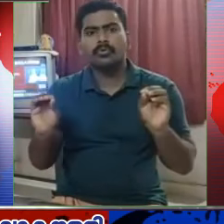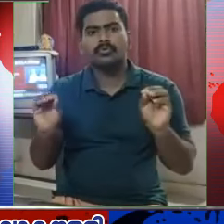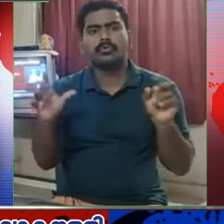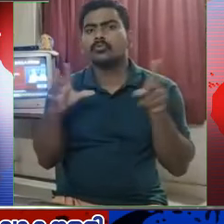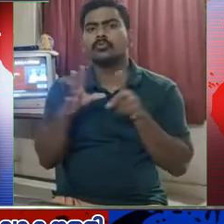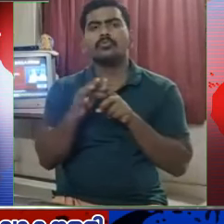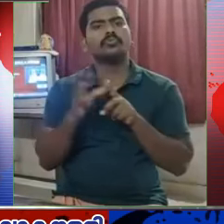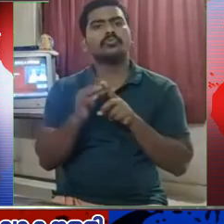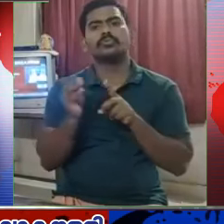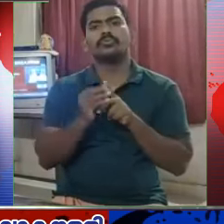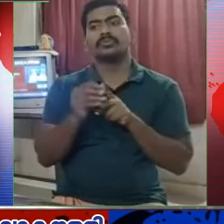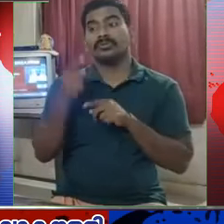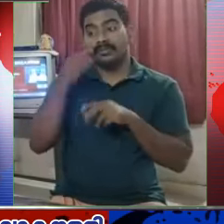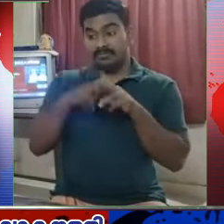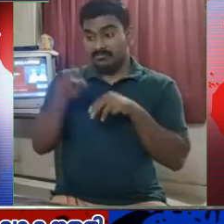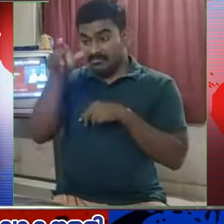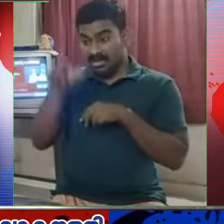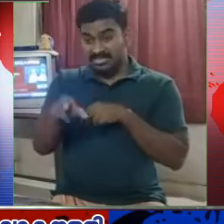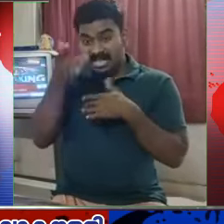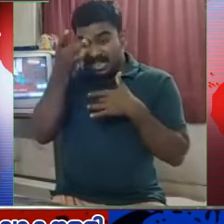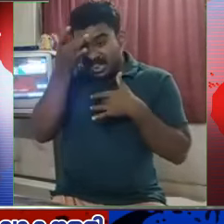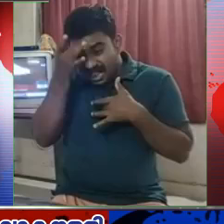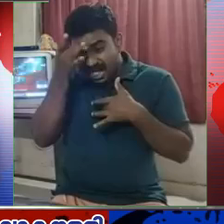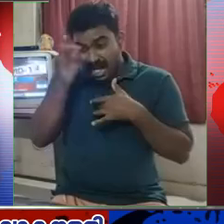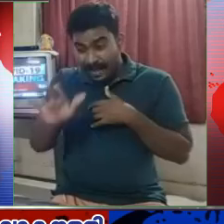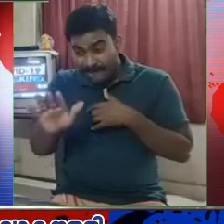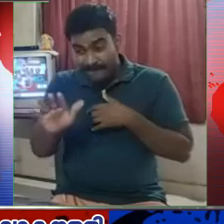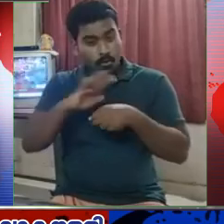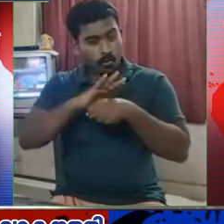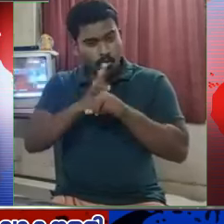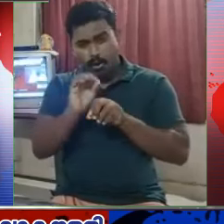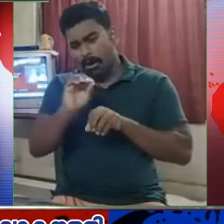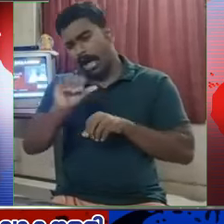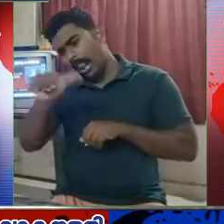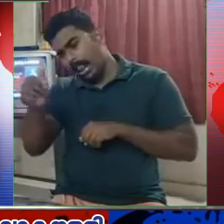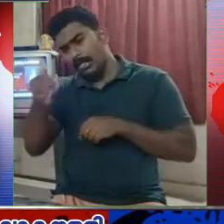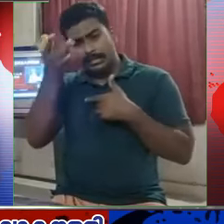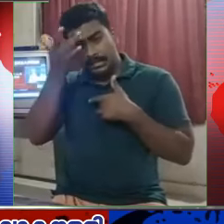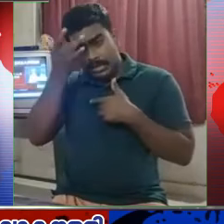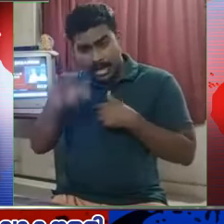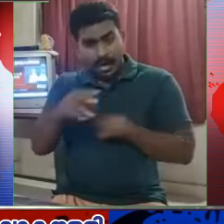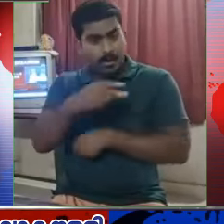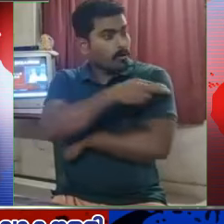ഇല്ലാതെ പോകരുത് എന്ന് നേരത്തെ തന്നെ നിർദ്ദേശിച്ചിരുന്നു.